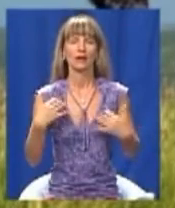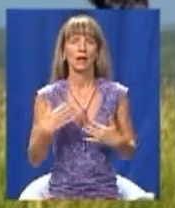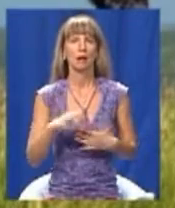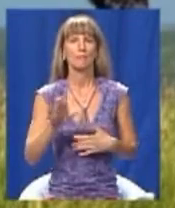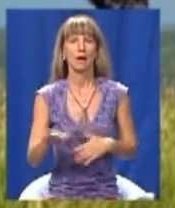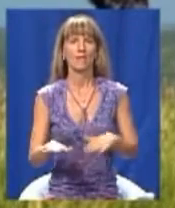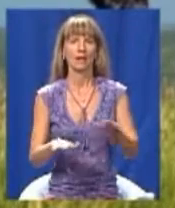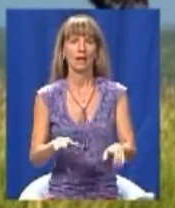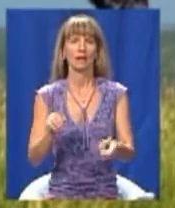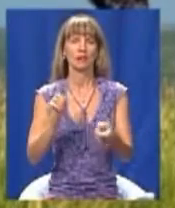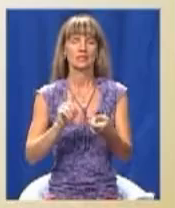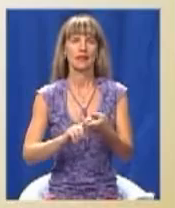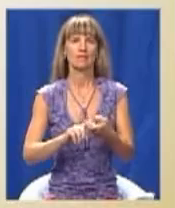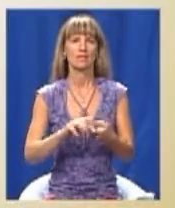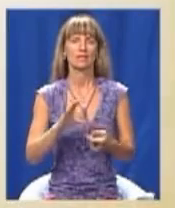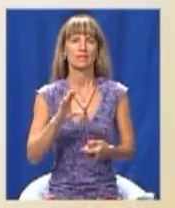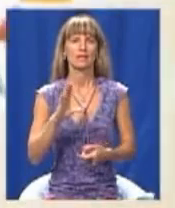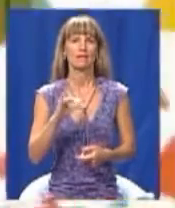лапість залежить від статі.